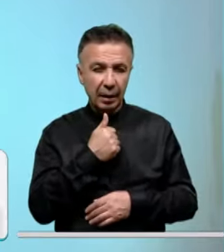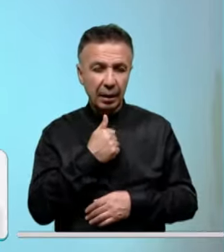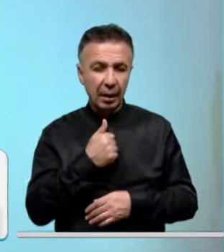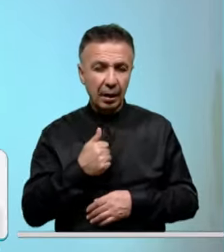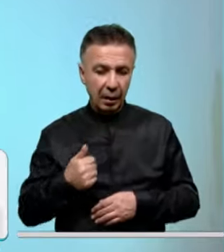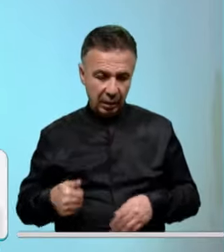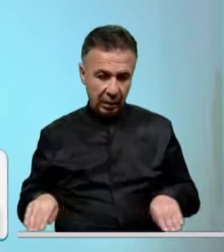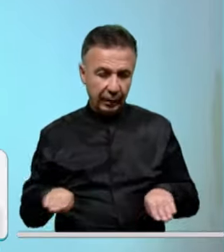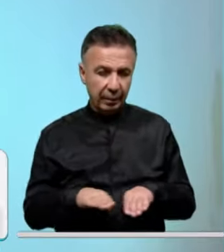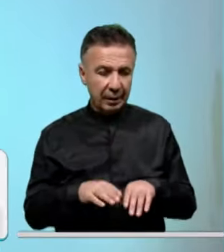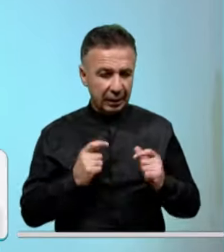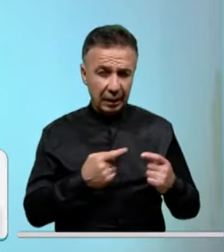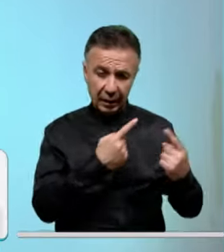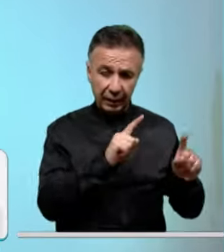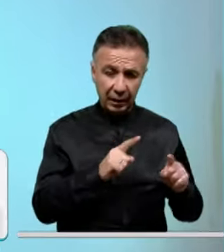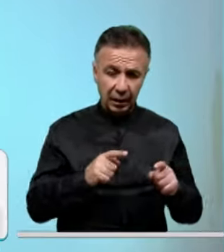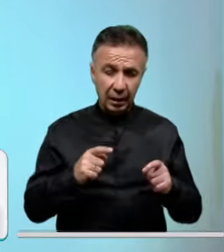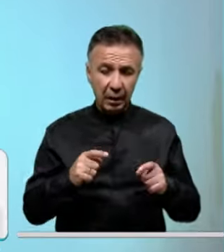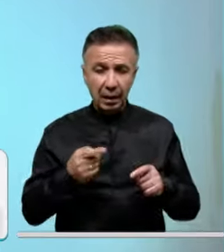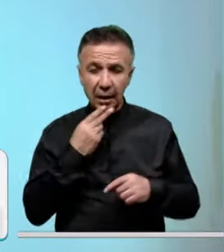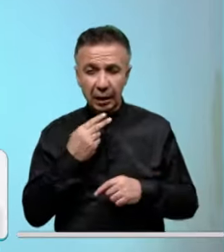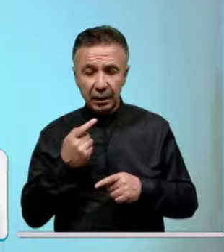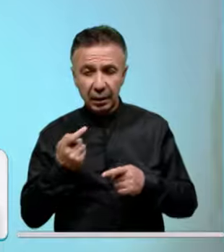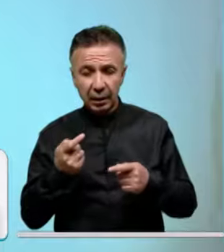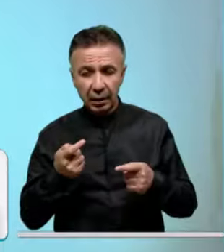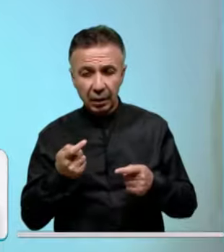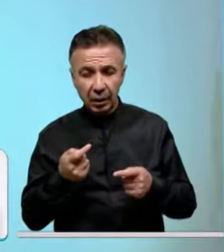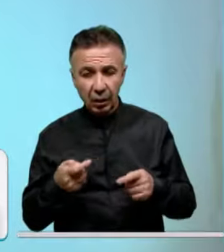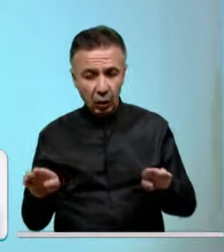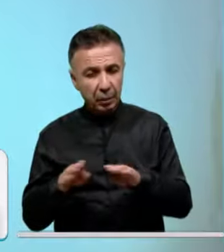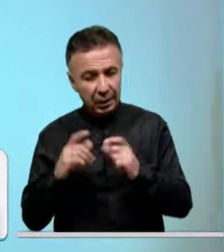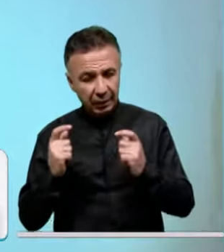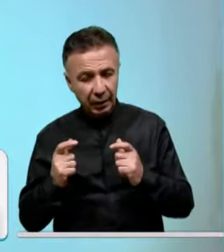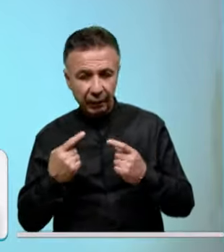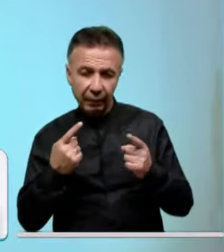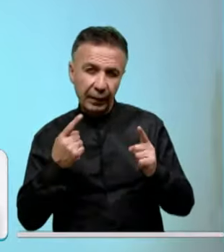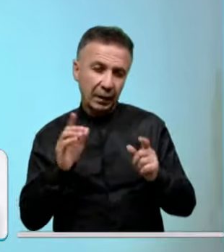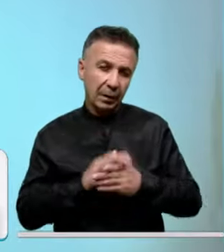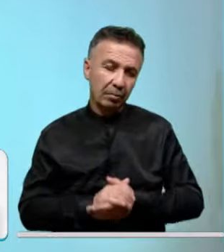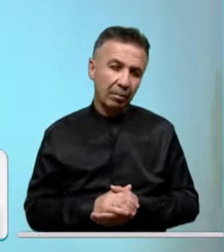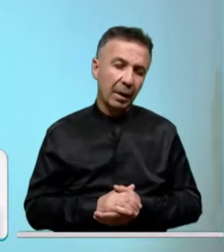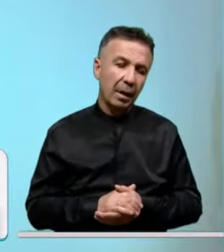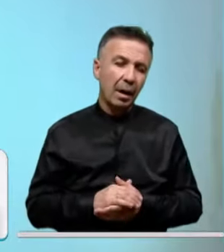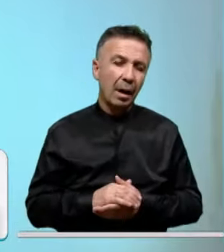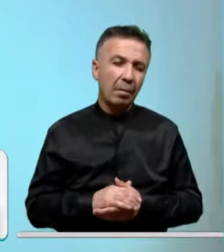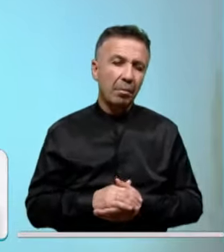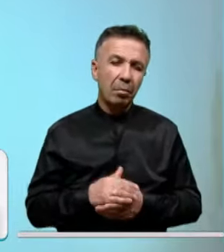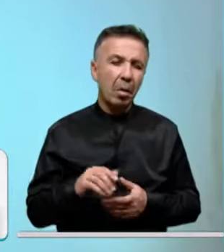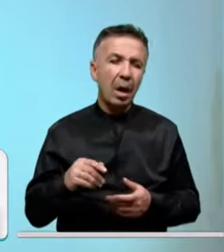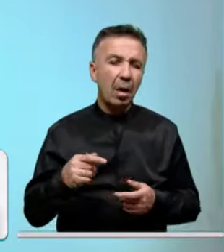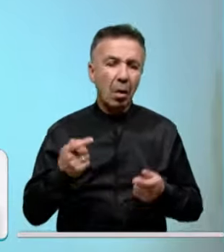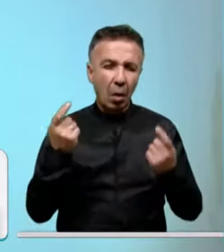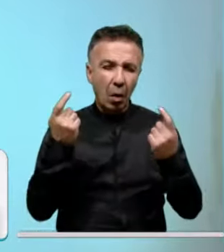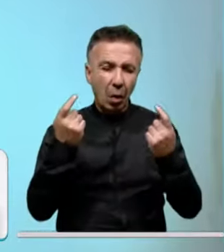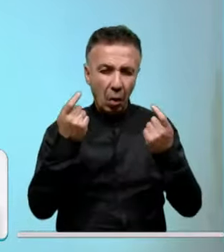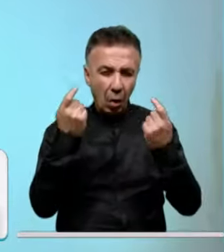kadının örtünmesi gereken yerleri farklı. İnkar etmediği müddetçe, yani böyle bir şey yok, nereden uyduruyorsunuz?